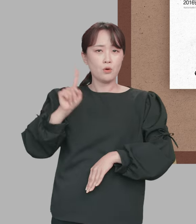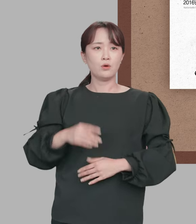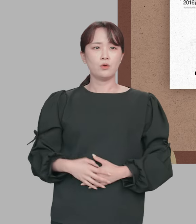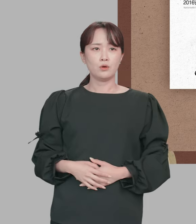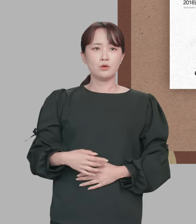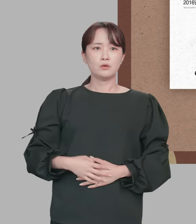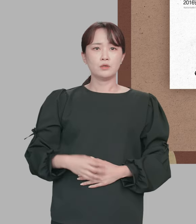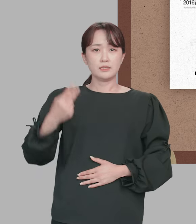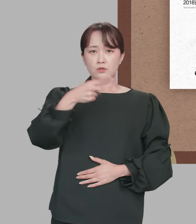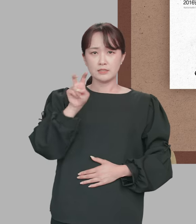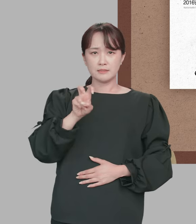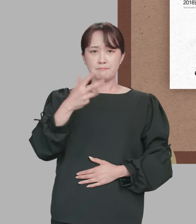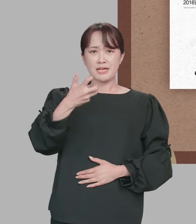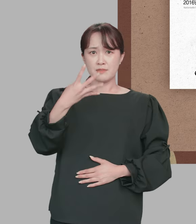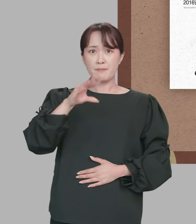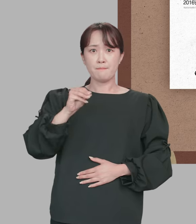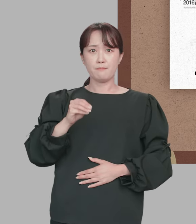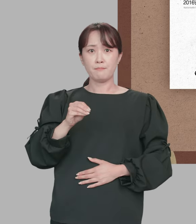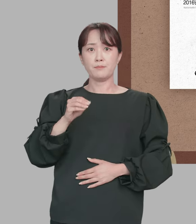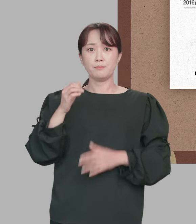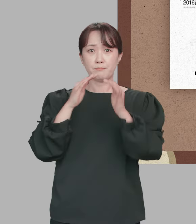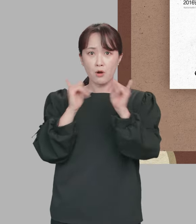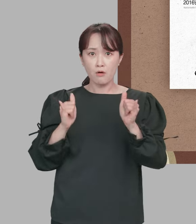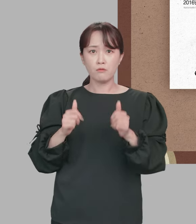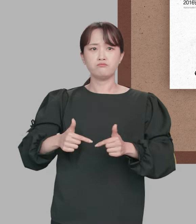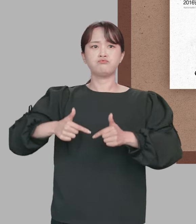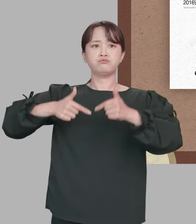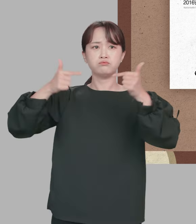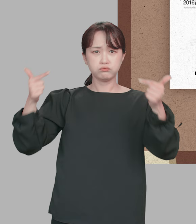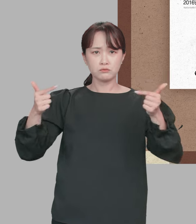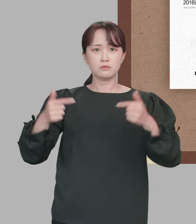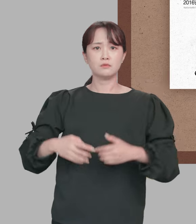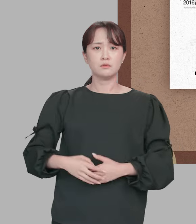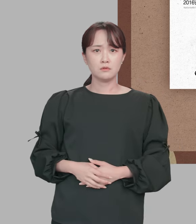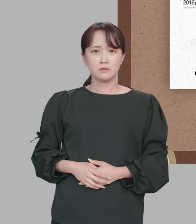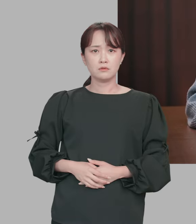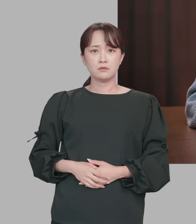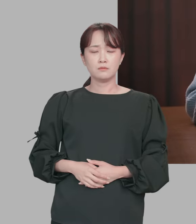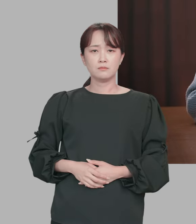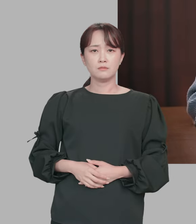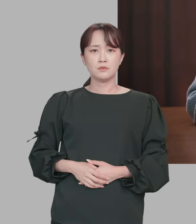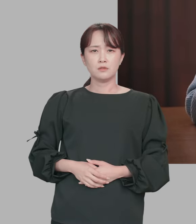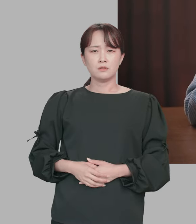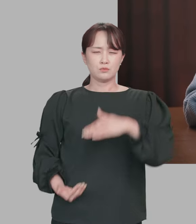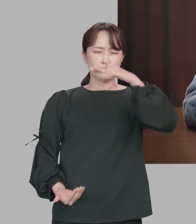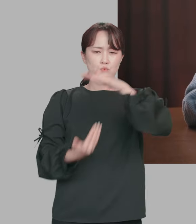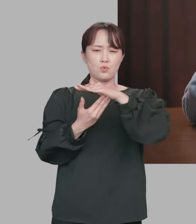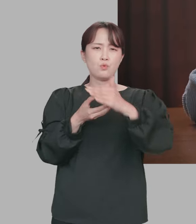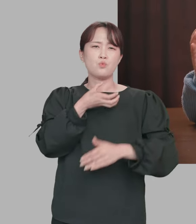2020년 84만 명에서 2030년 136만 명으로 증가가 전망됩니다. 초고령